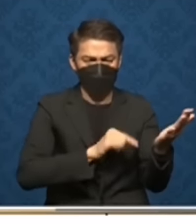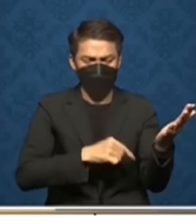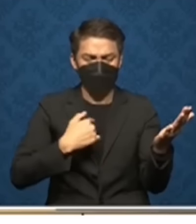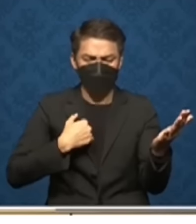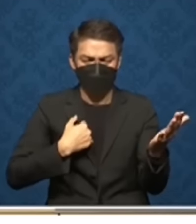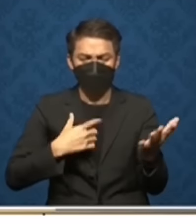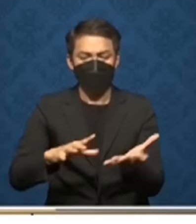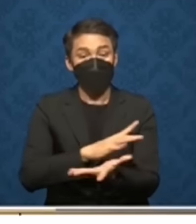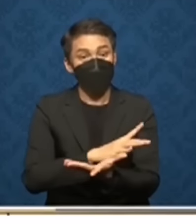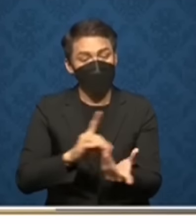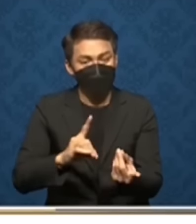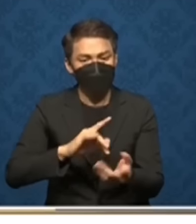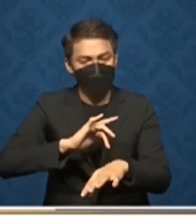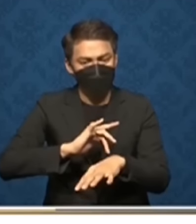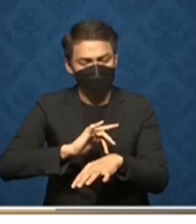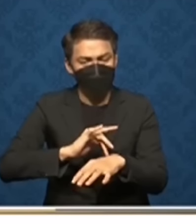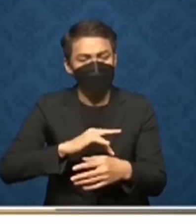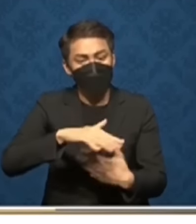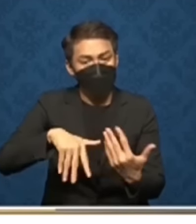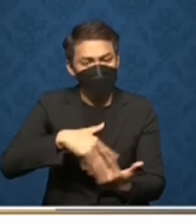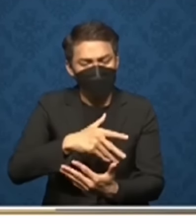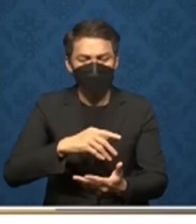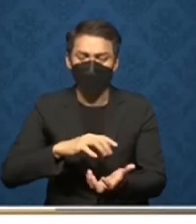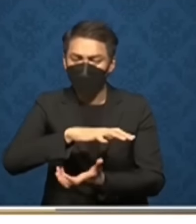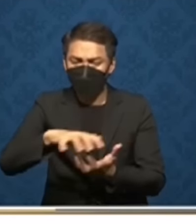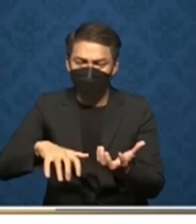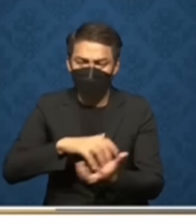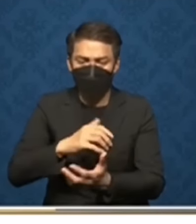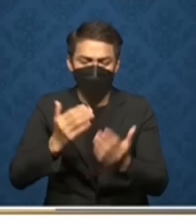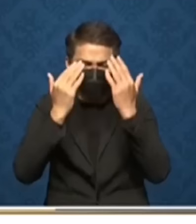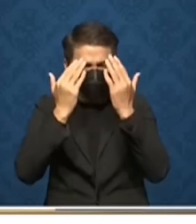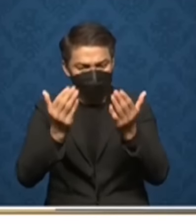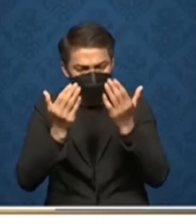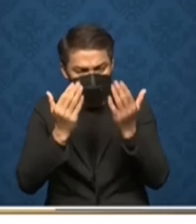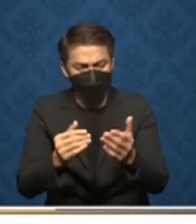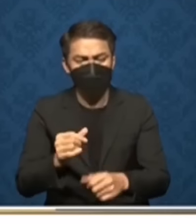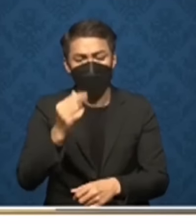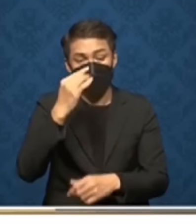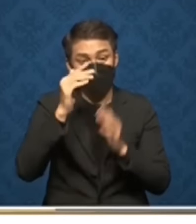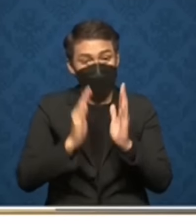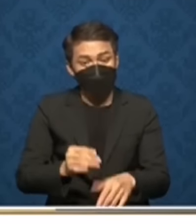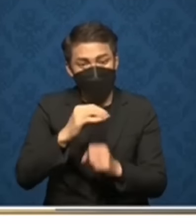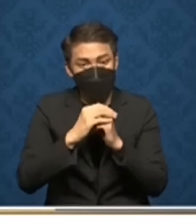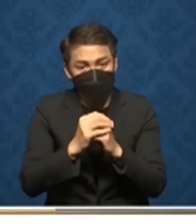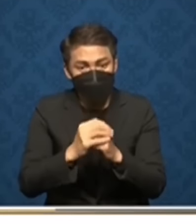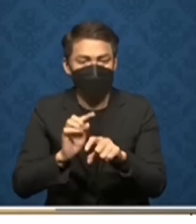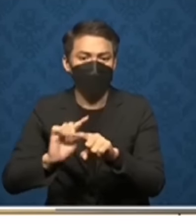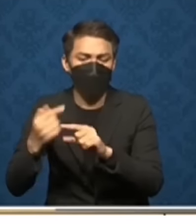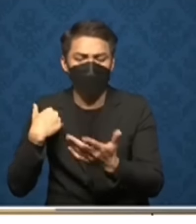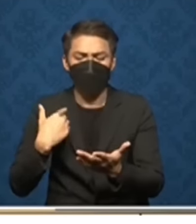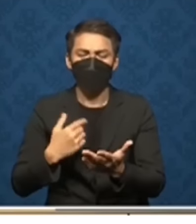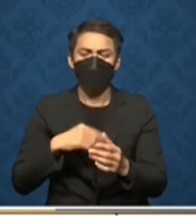รมเนียมไหนที่มันสัมพันธ์กันที่มันมีการผสมผสานของไทยมุสลิมไทยจีนเท่าที่บ้านเราอีกแล้วเรามีนาซีดา